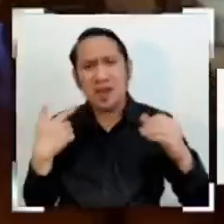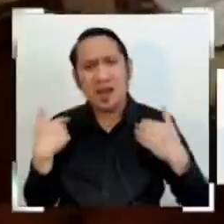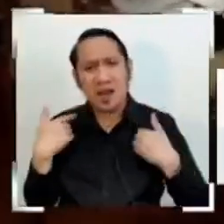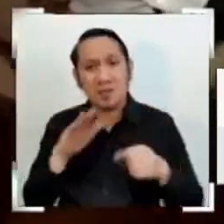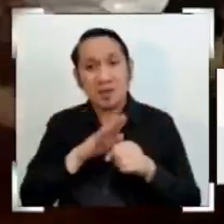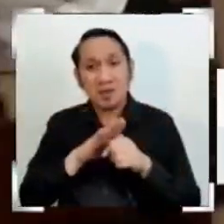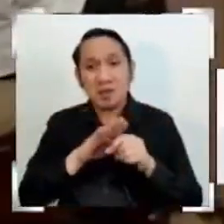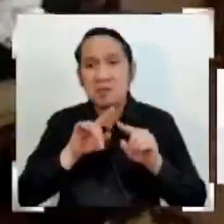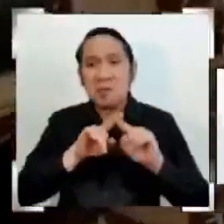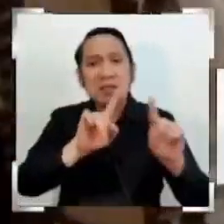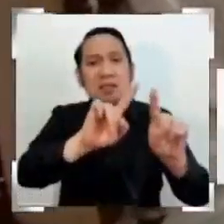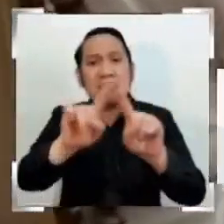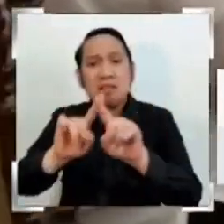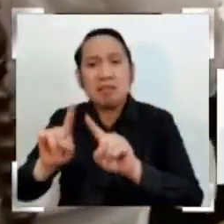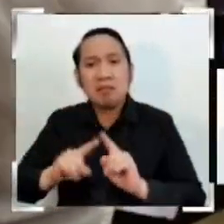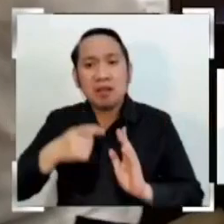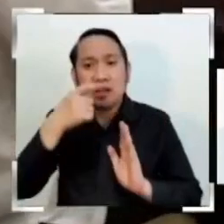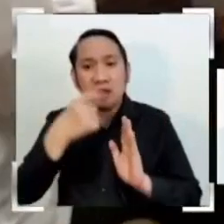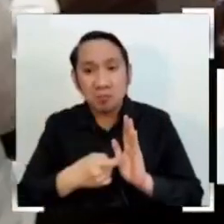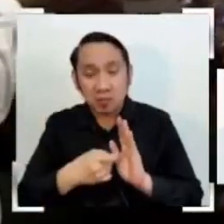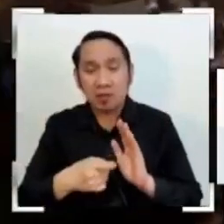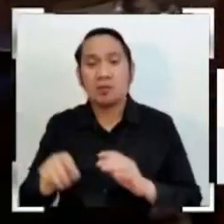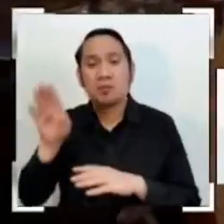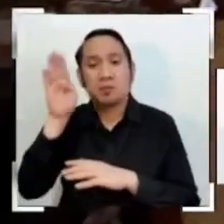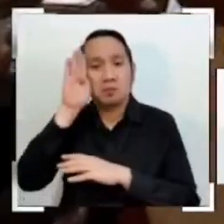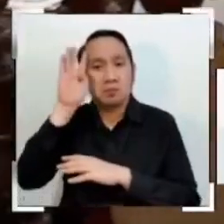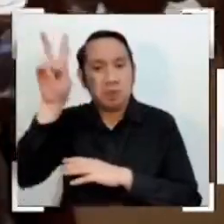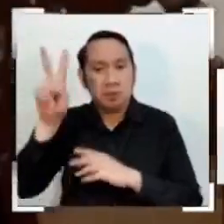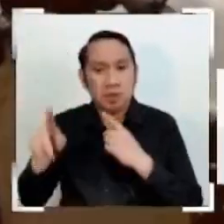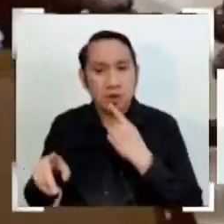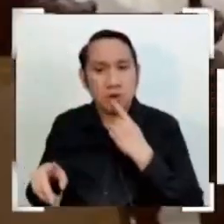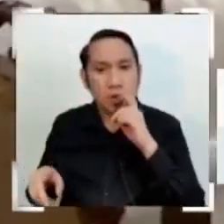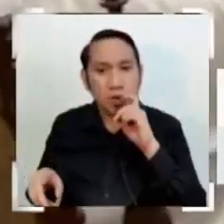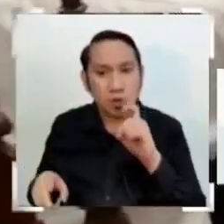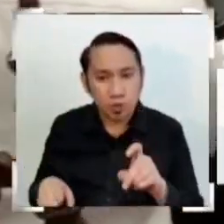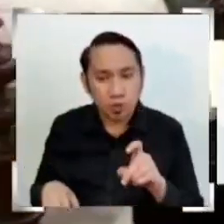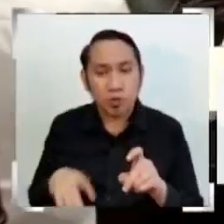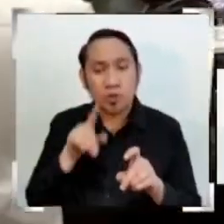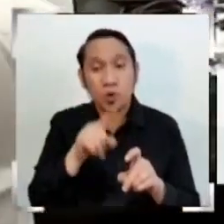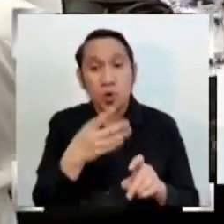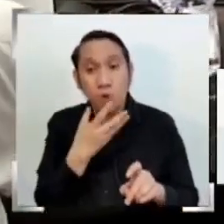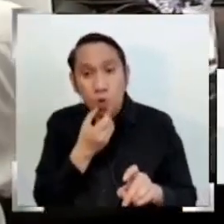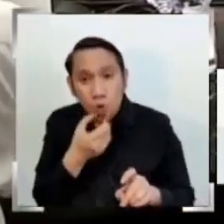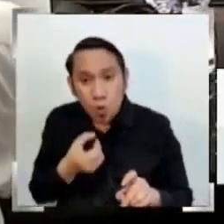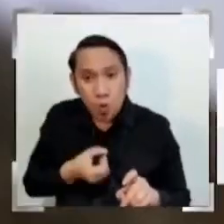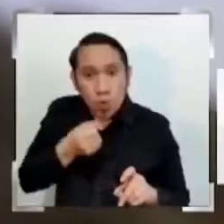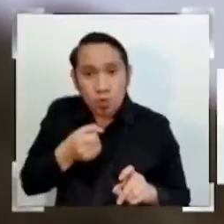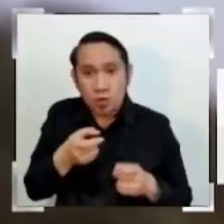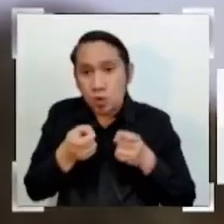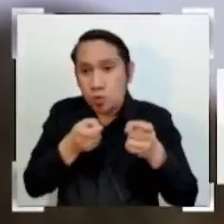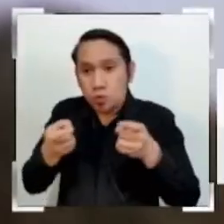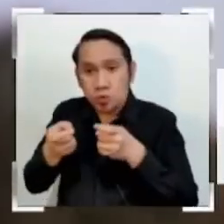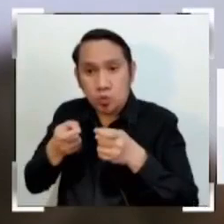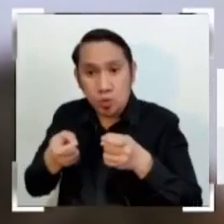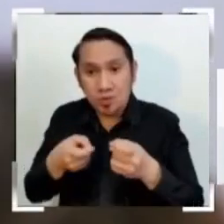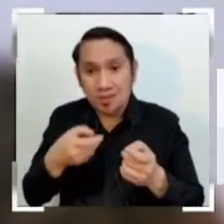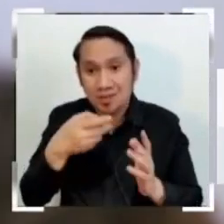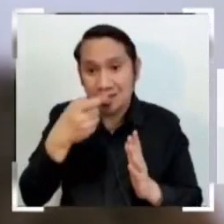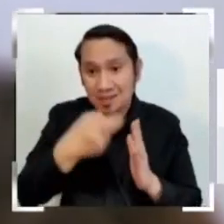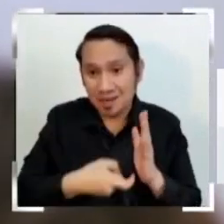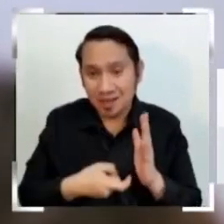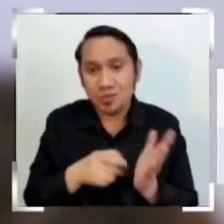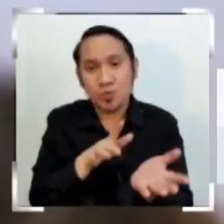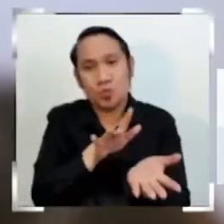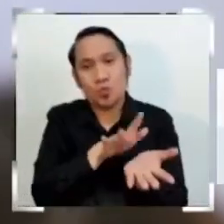pamilihan. Kaya utos ni Pangulong Bongbong Marcos, habulin ang mga rice hoarder at nagmamanipula ng presyo ng bigas na sinasamantala ang lean